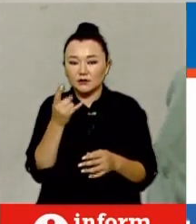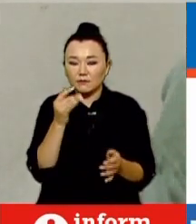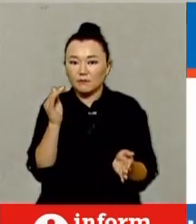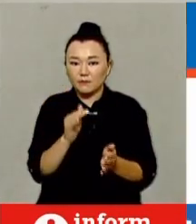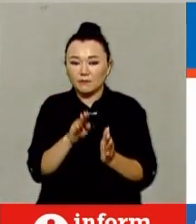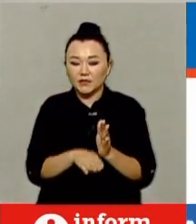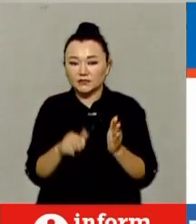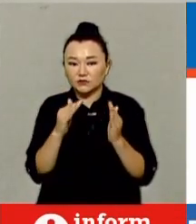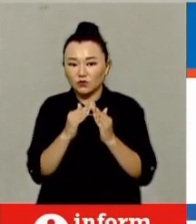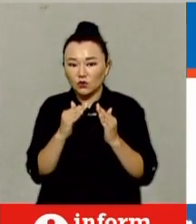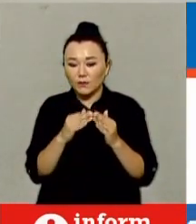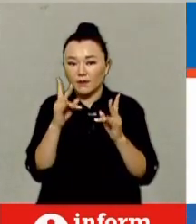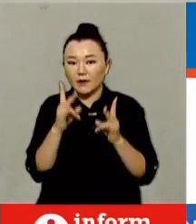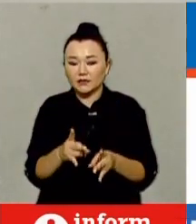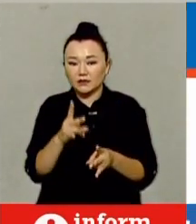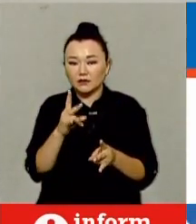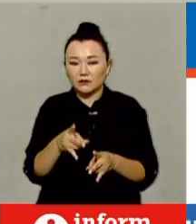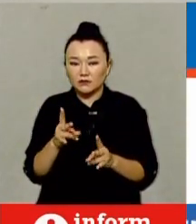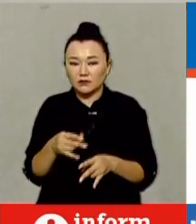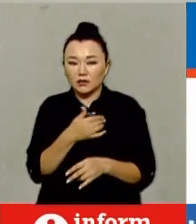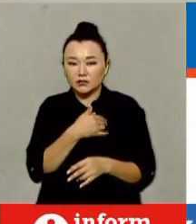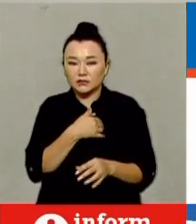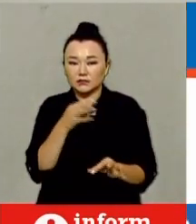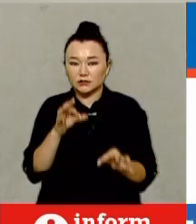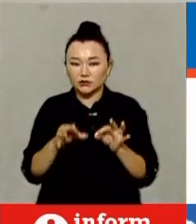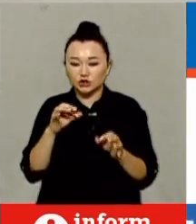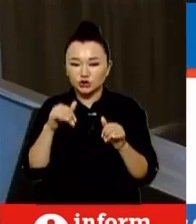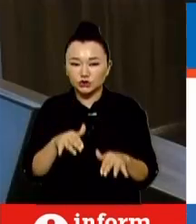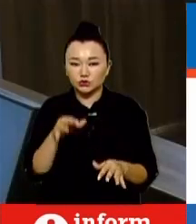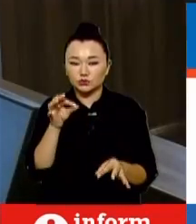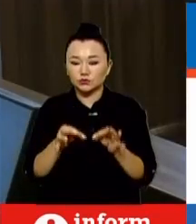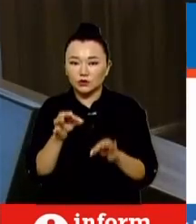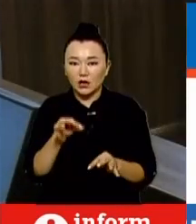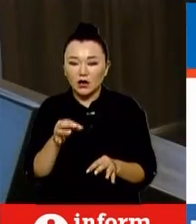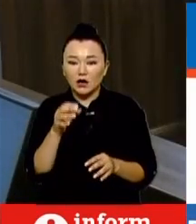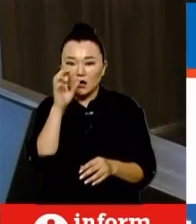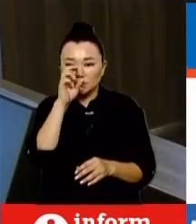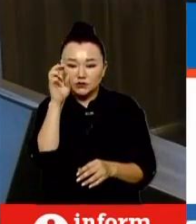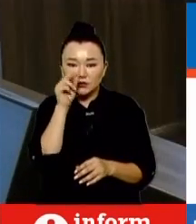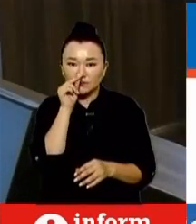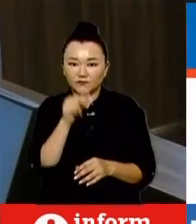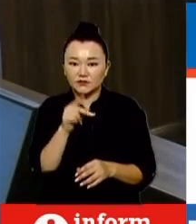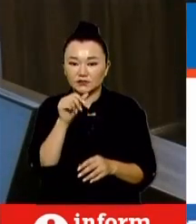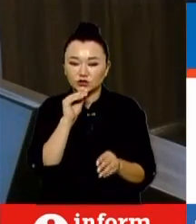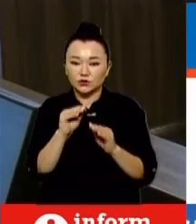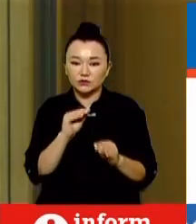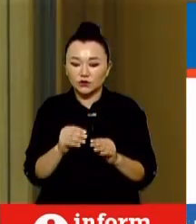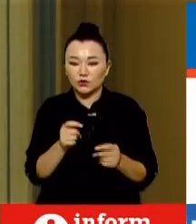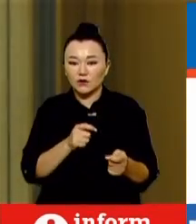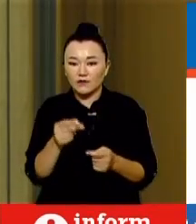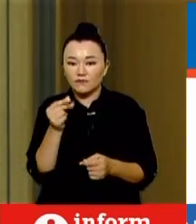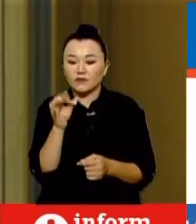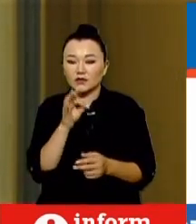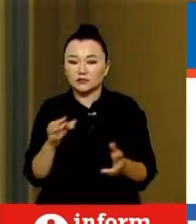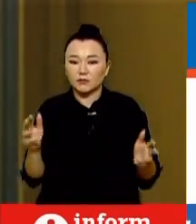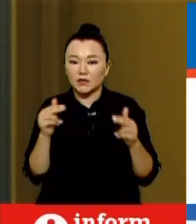без квартиры. Потерпевшие хотят справедливое решение суда. Государственный обвинитель за создание руководства финансовой